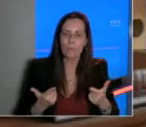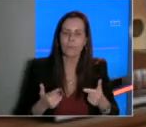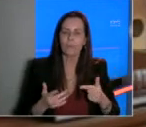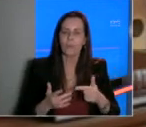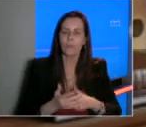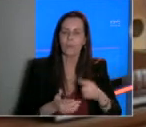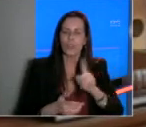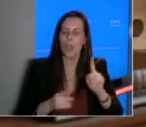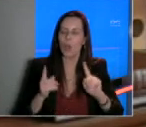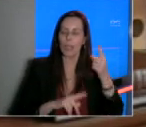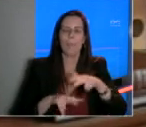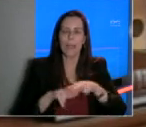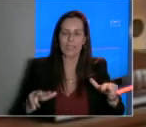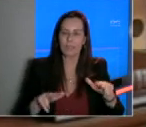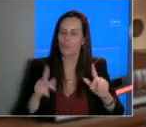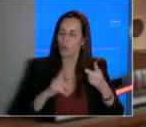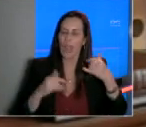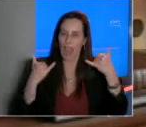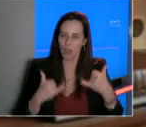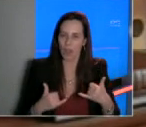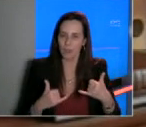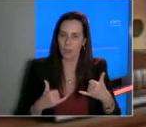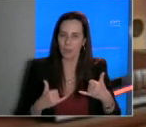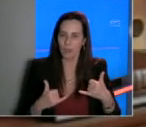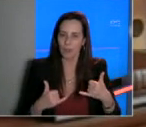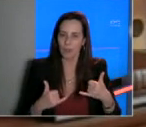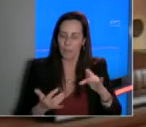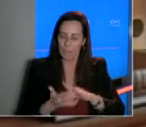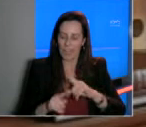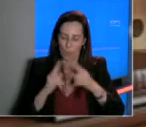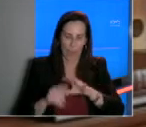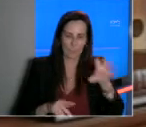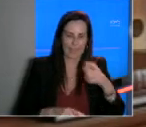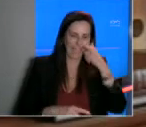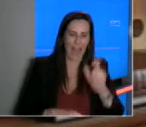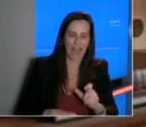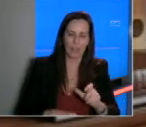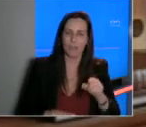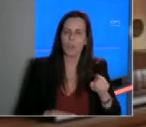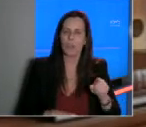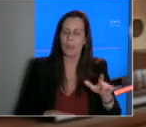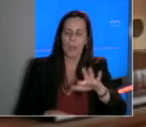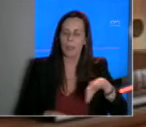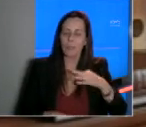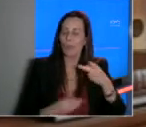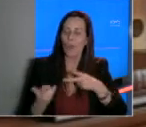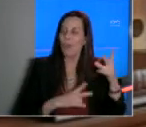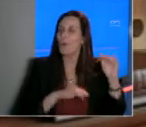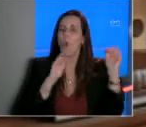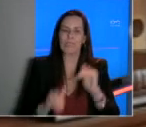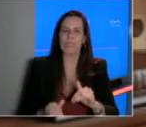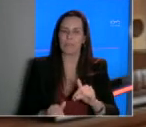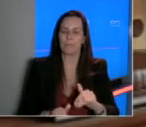כי שלא יקרה המצב שקורה עכשיו בברגמו, בברשיה, במקומות אחרים, שמערכת הבריאות שם